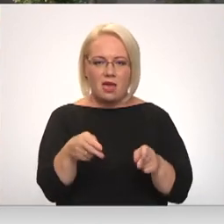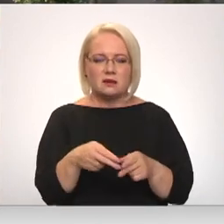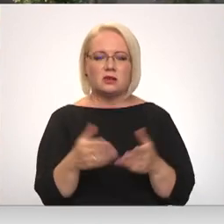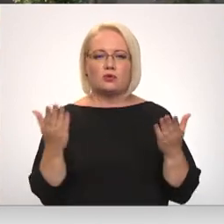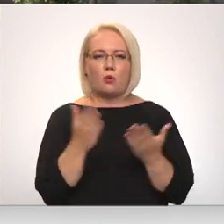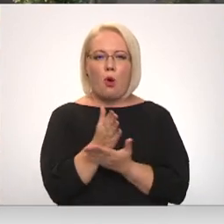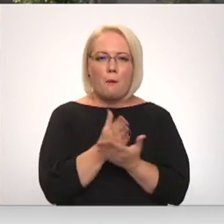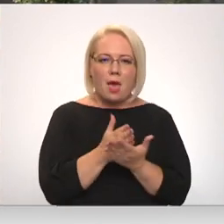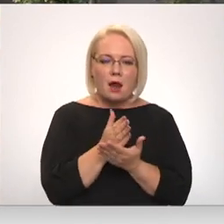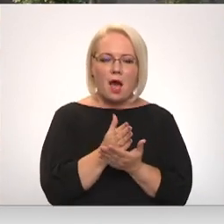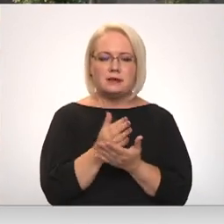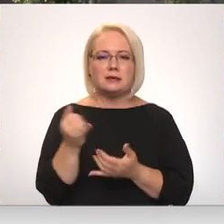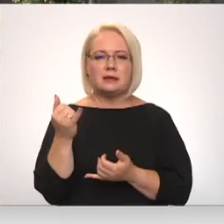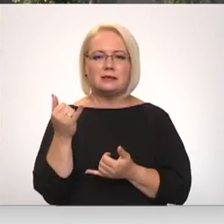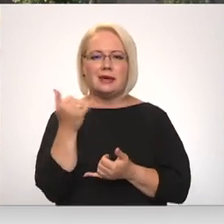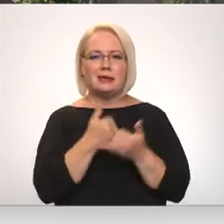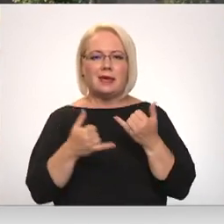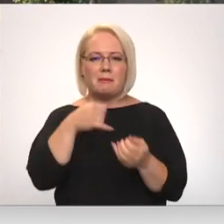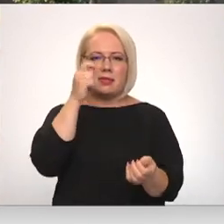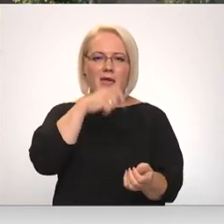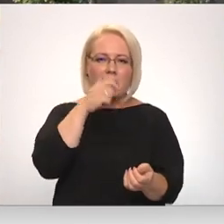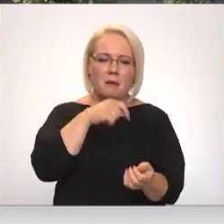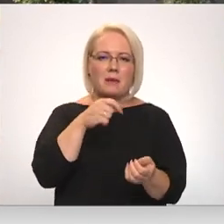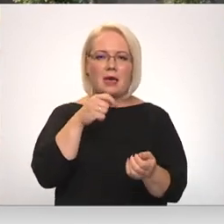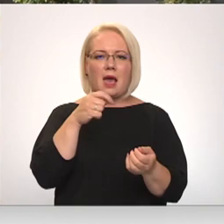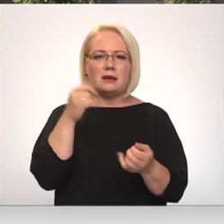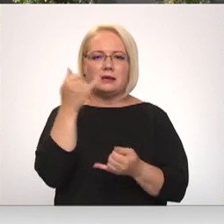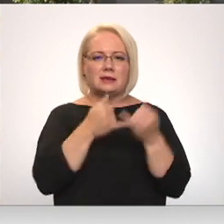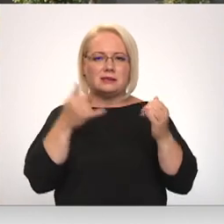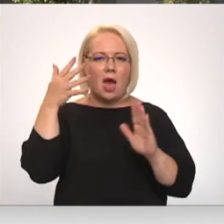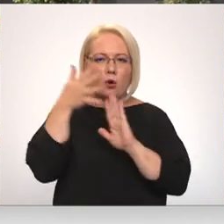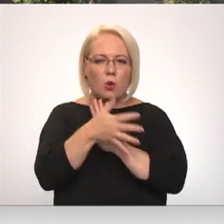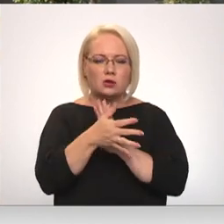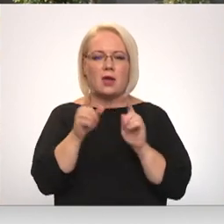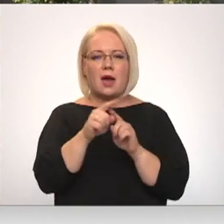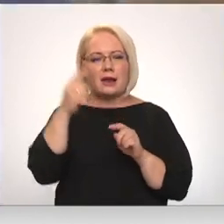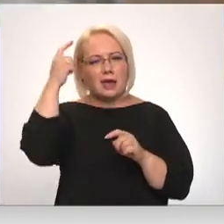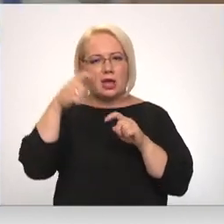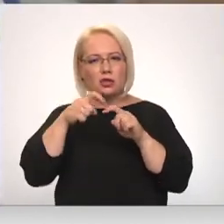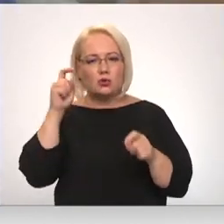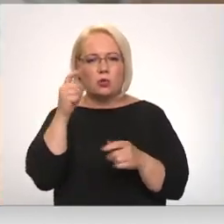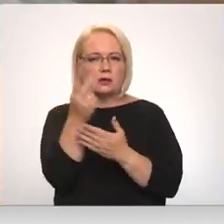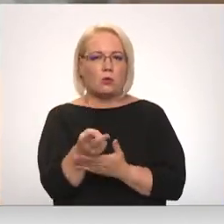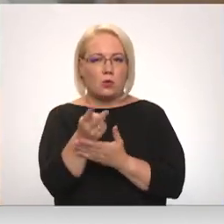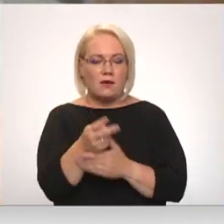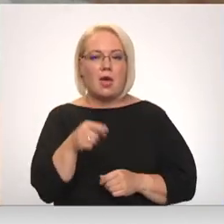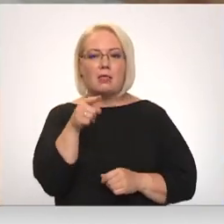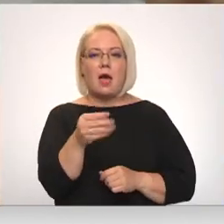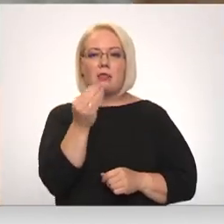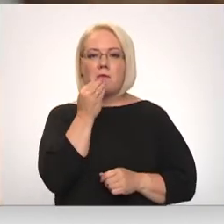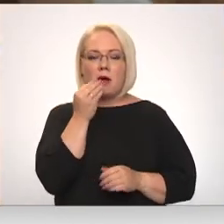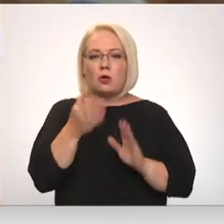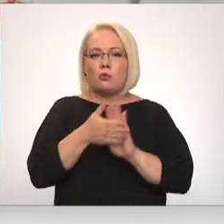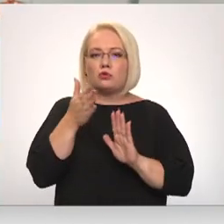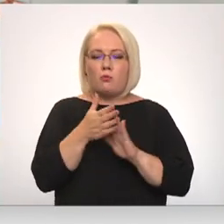ir operācijas bijušas, ķīmijterapijas, starošanas, jā, tātad arī insulta pacienti ar izgulējumiem. Šāda pārtika uzlabo